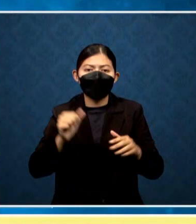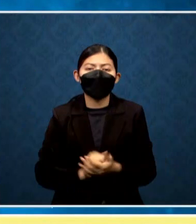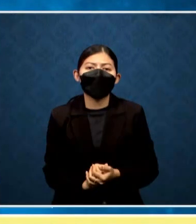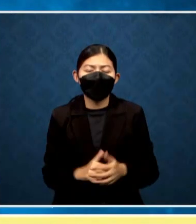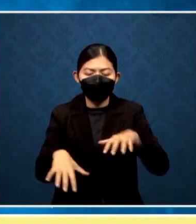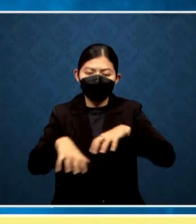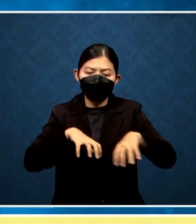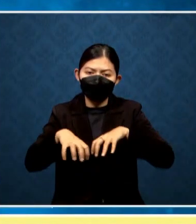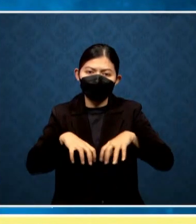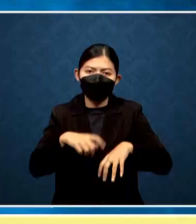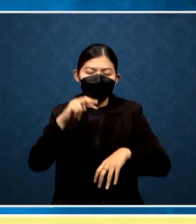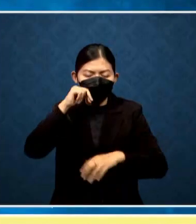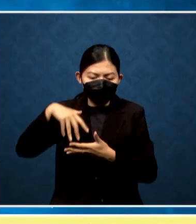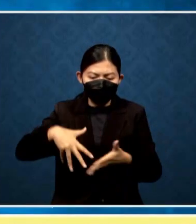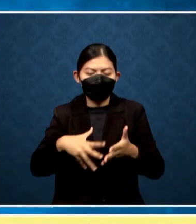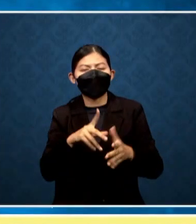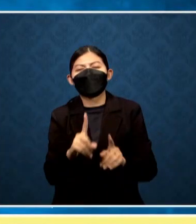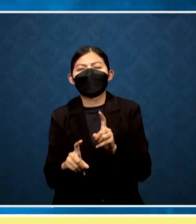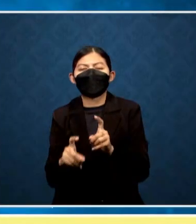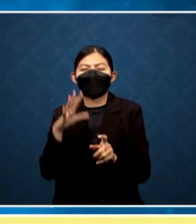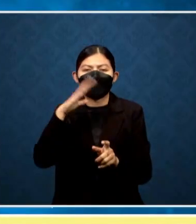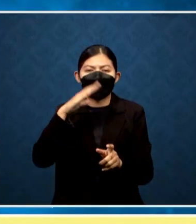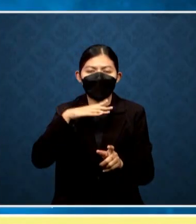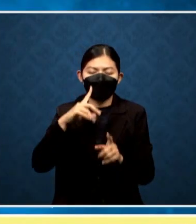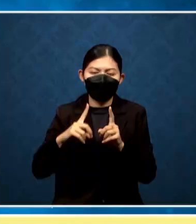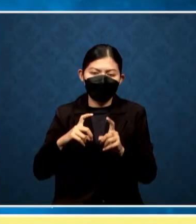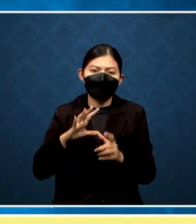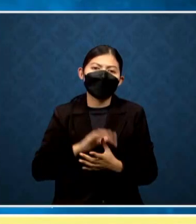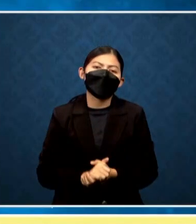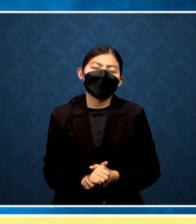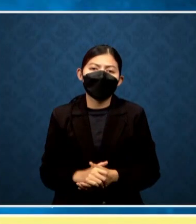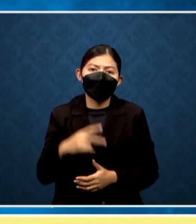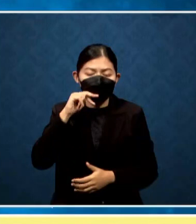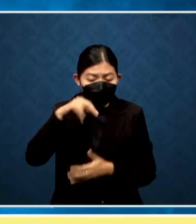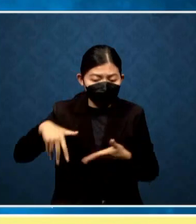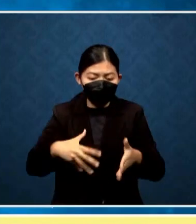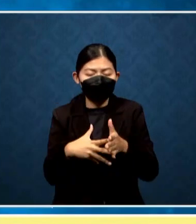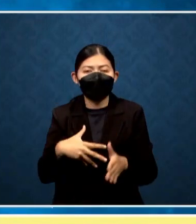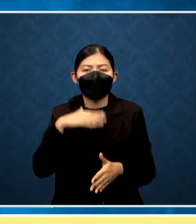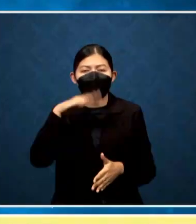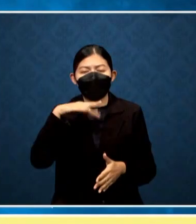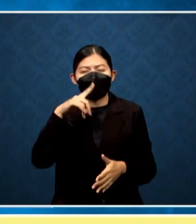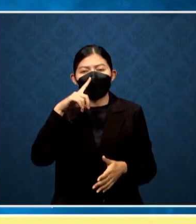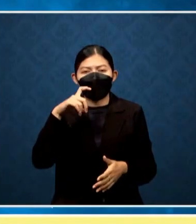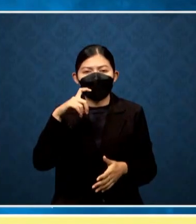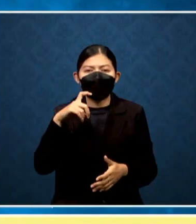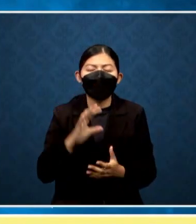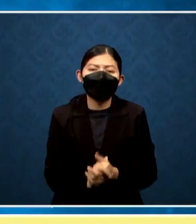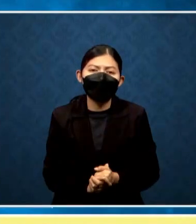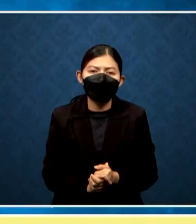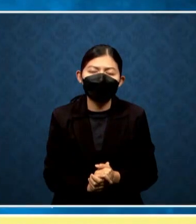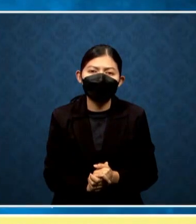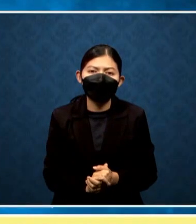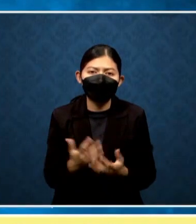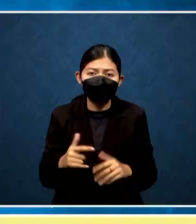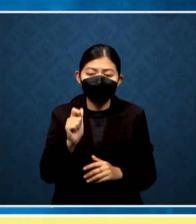การบริหารจัดการน้ำเสียชมชนครับในด้านกบริหจัดการน้เสยชุชน ขอย่เรีนว่ากรมส่งเสริมการปครส